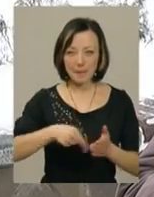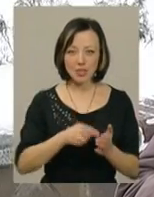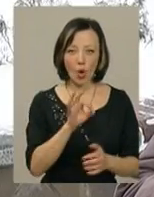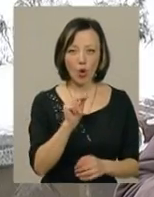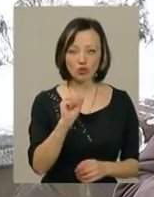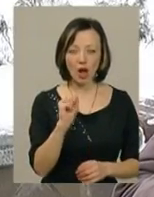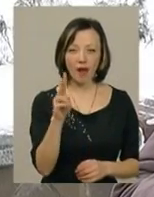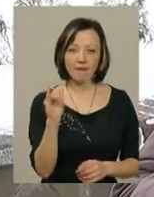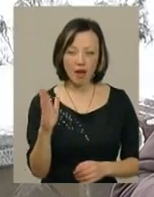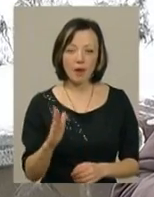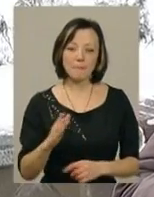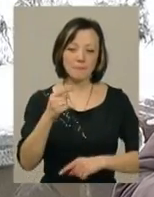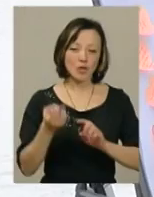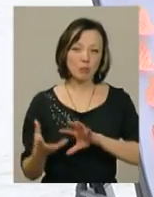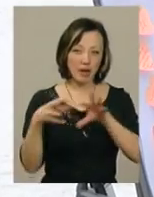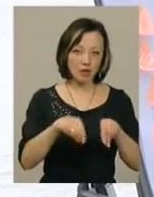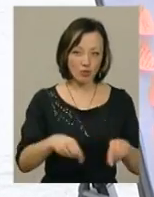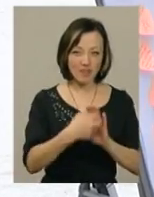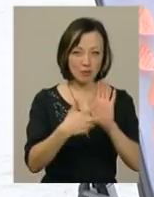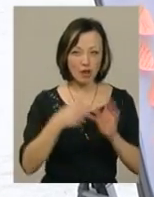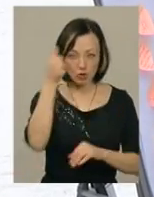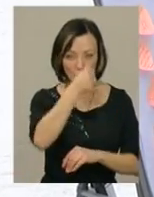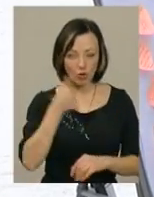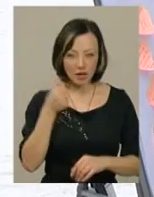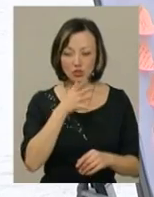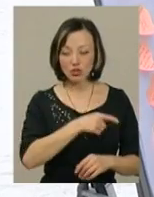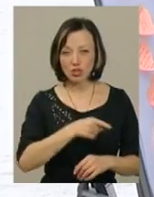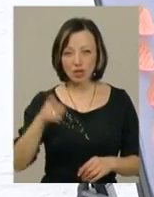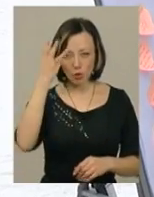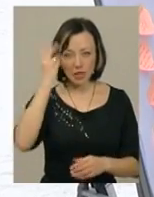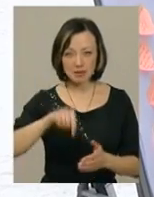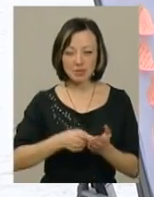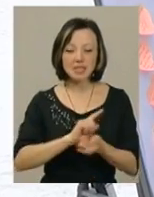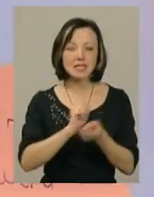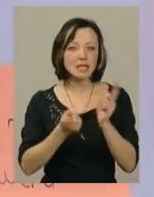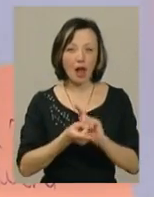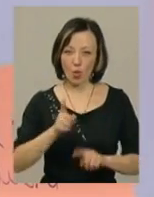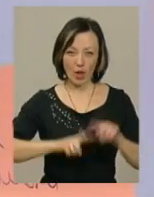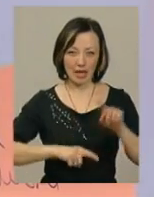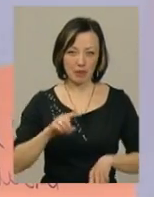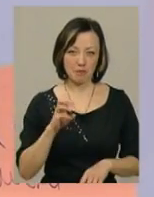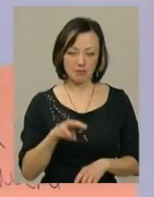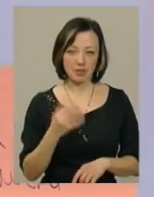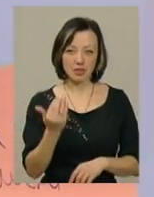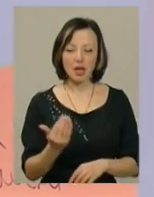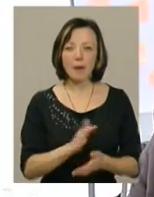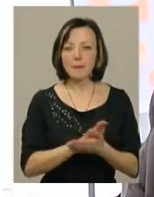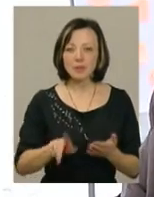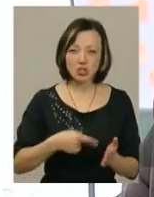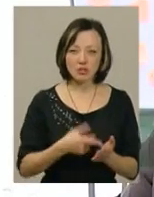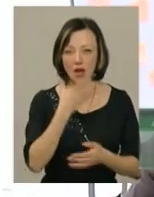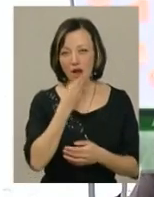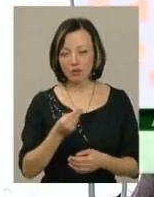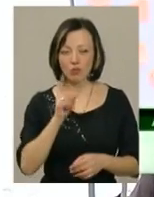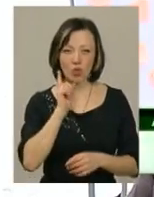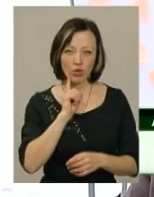До Хмельницького переїхали 18 років тому. За цей час, зізнається жінка, подільське місто стало для неї рідним. Місто чисте, місто гарне,